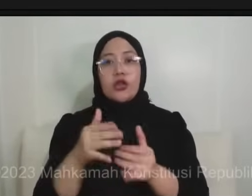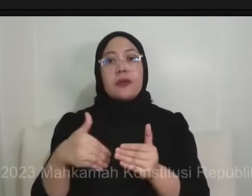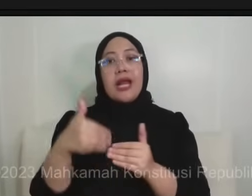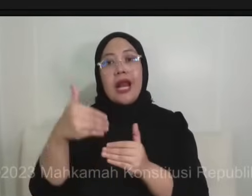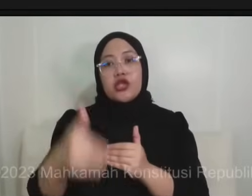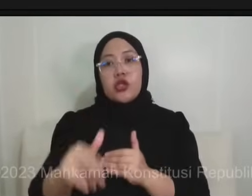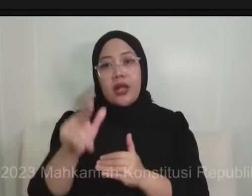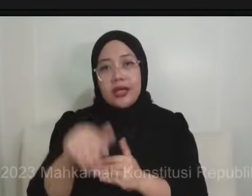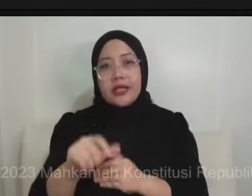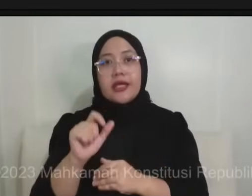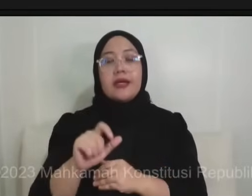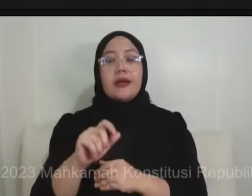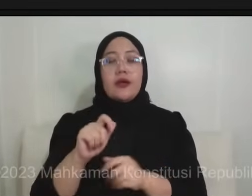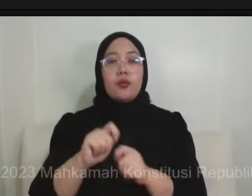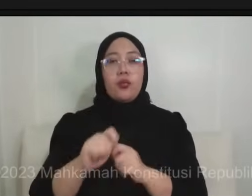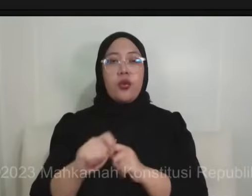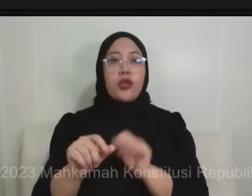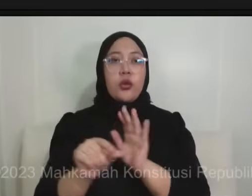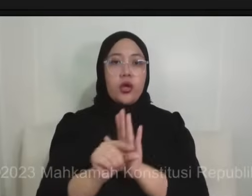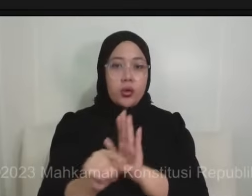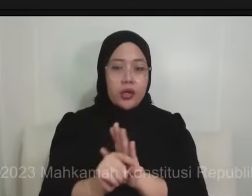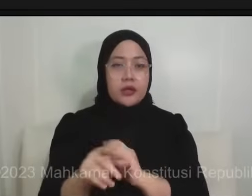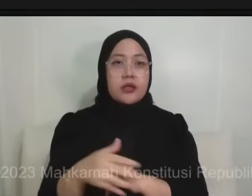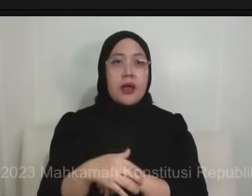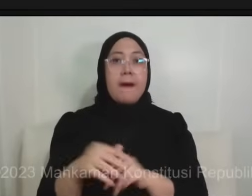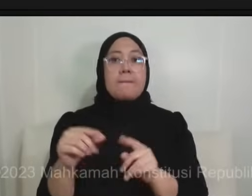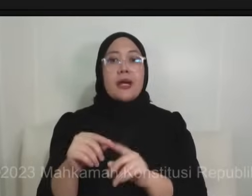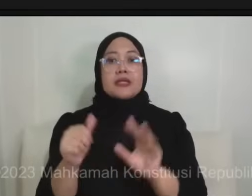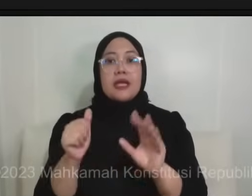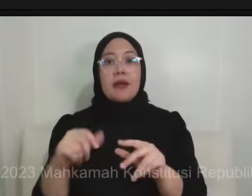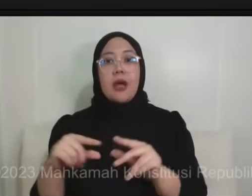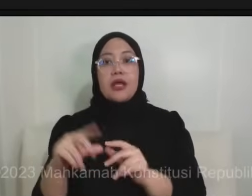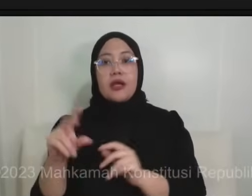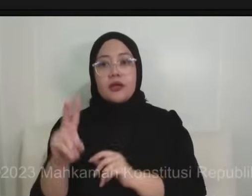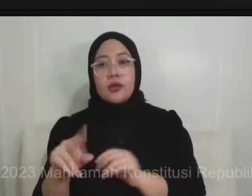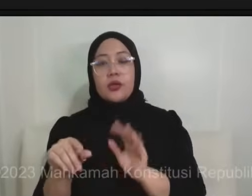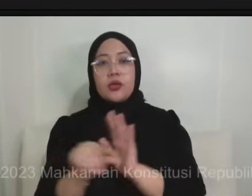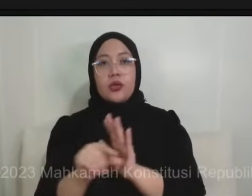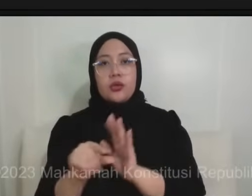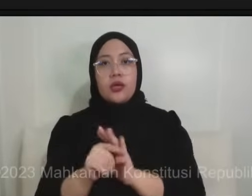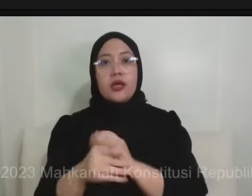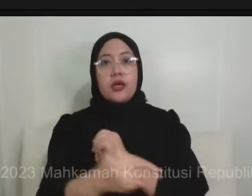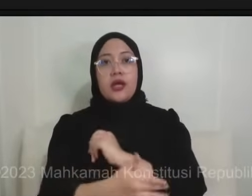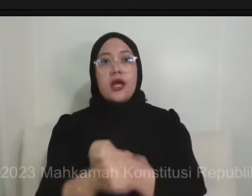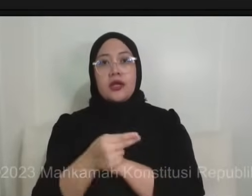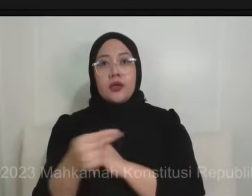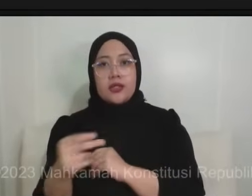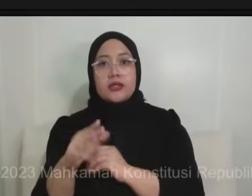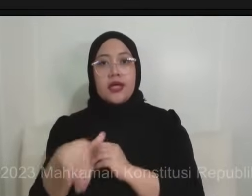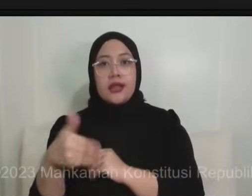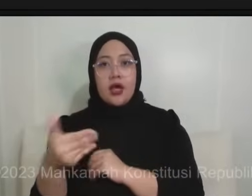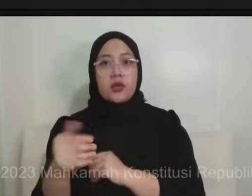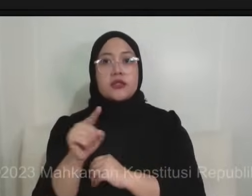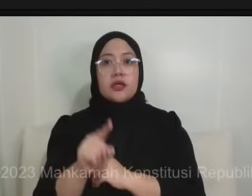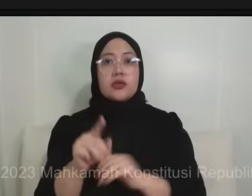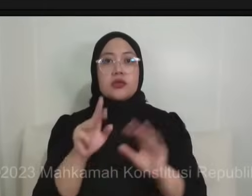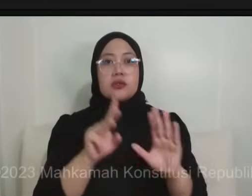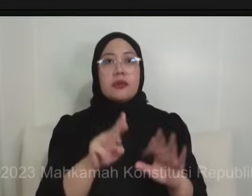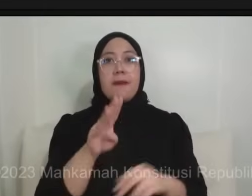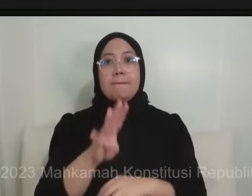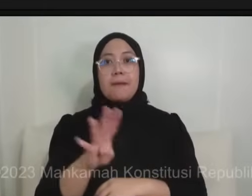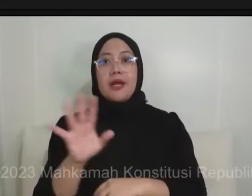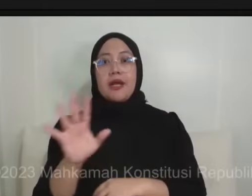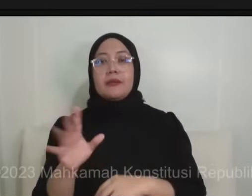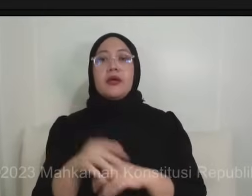undang-undang berdasarkan Pasal 6 ayat 2 undang-undang Dasar Negara Republik Indonesia tahun 1965 Oleh karena itu saya